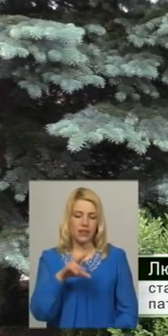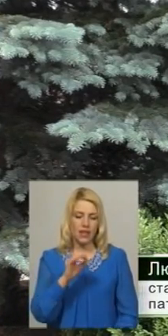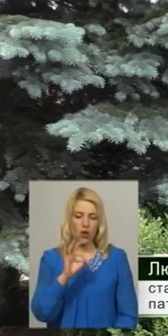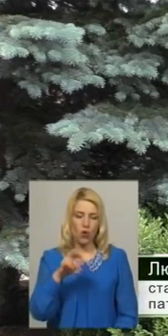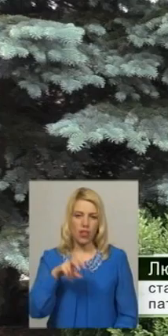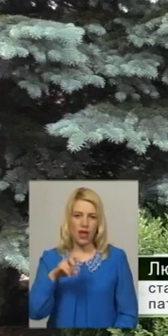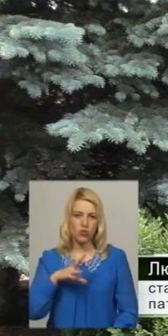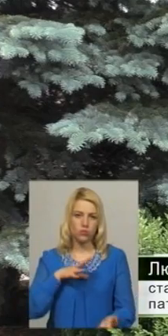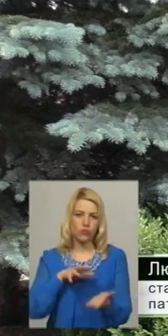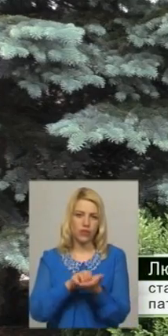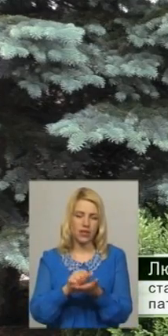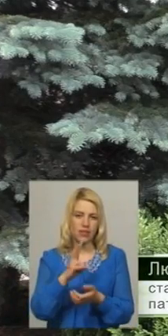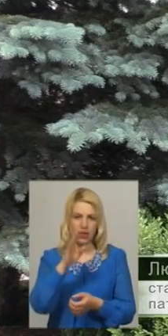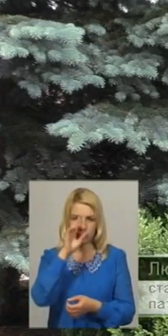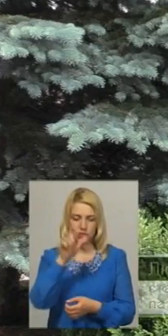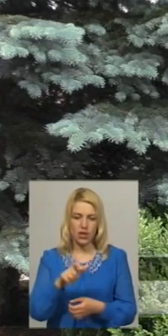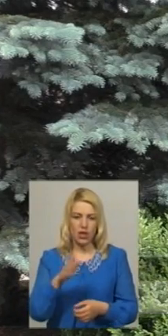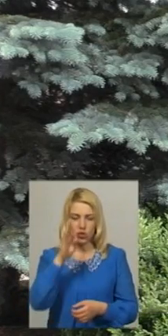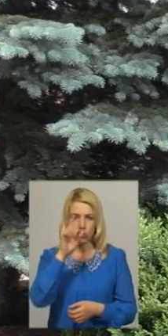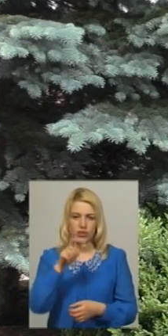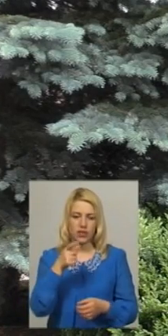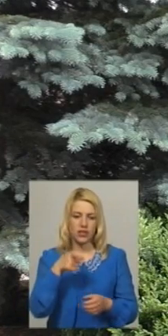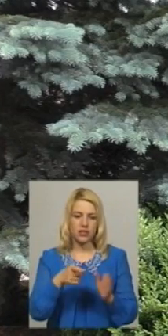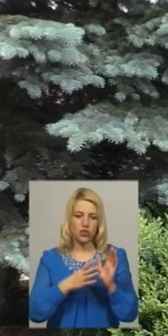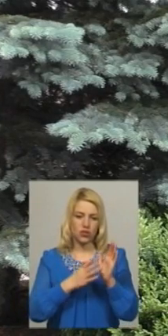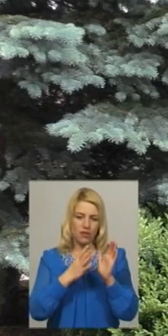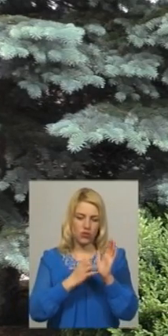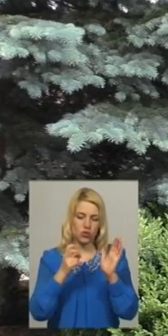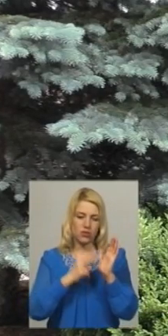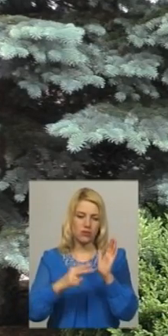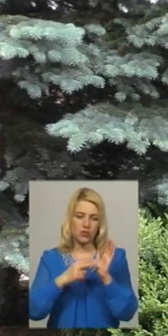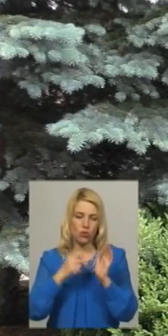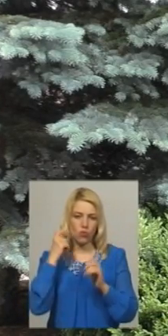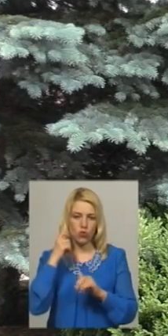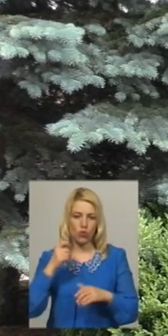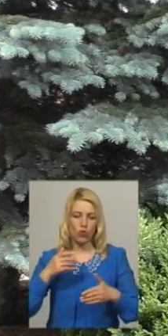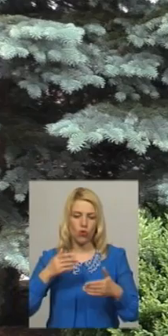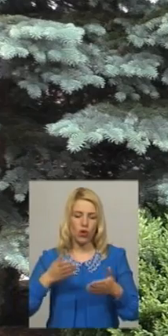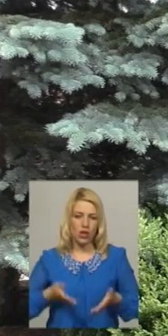допустив наїзд на пішохода – чоловіка 1977 року народження. В результаті